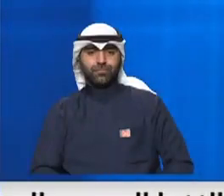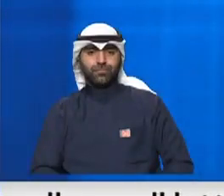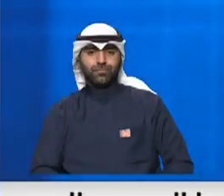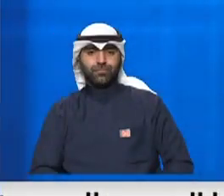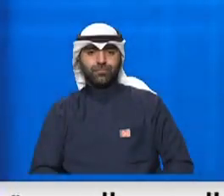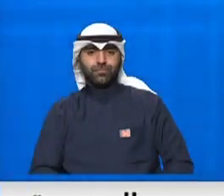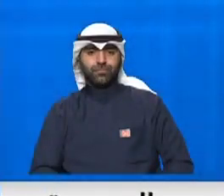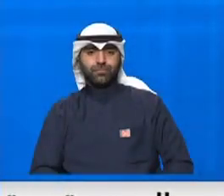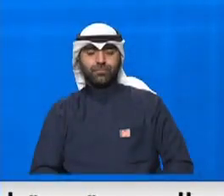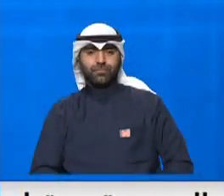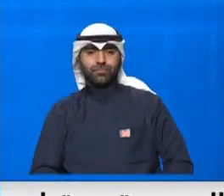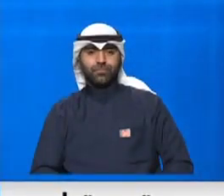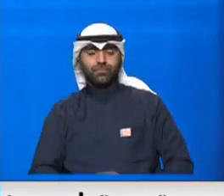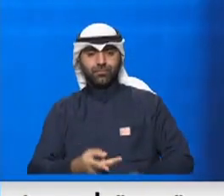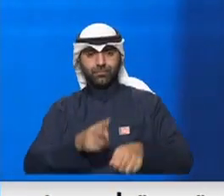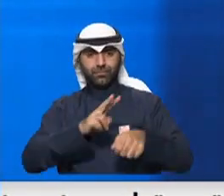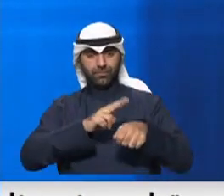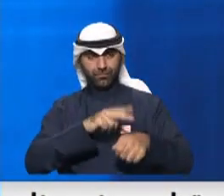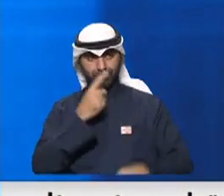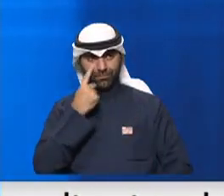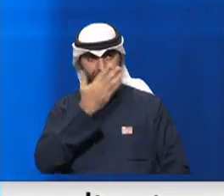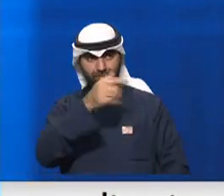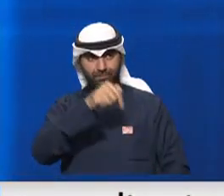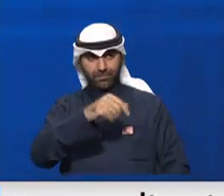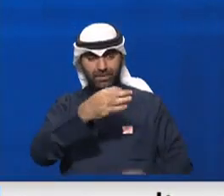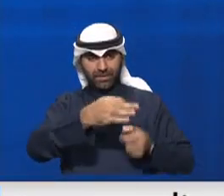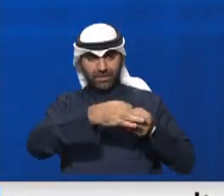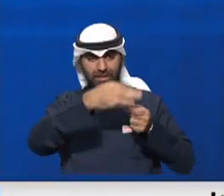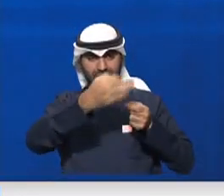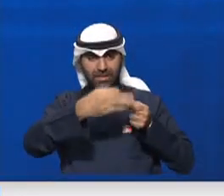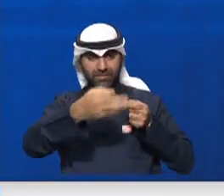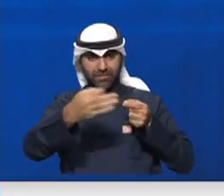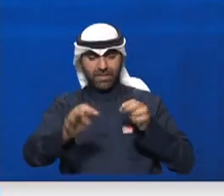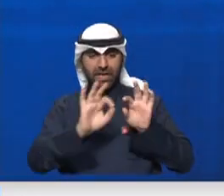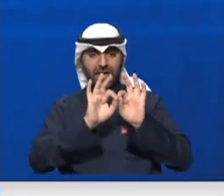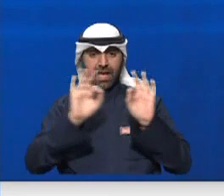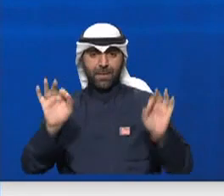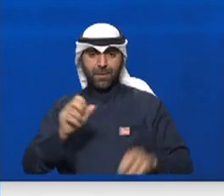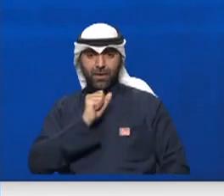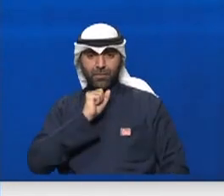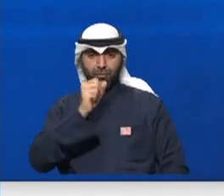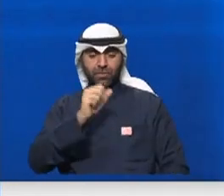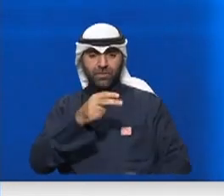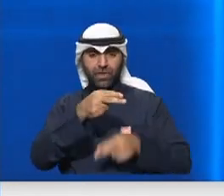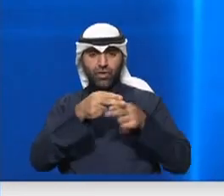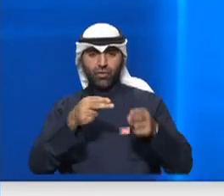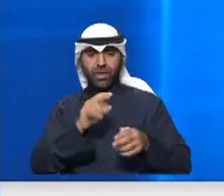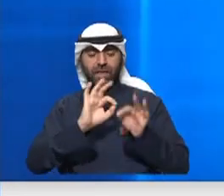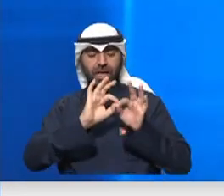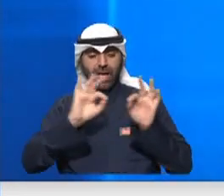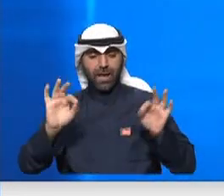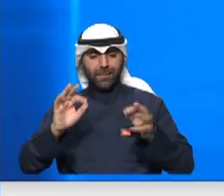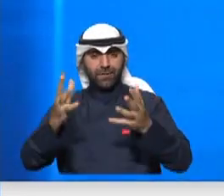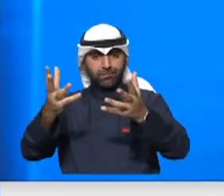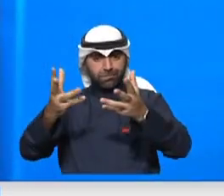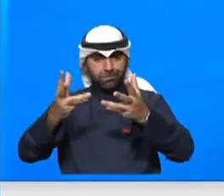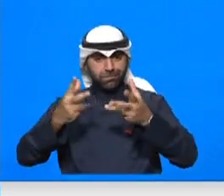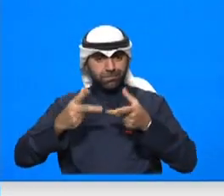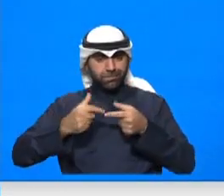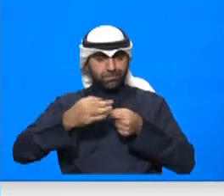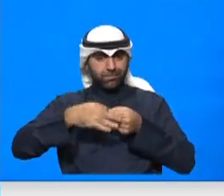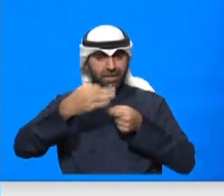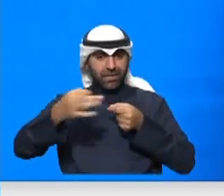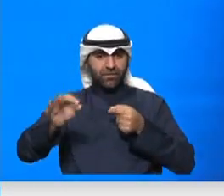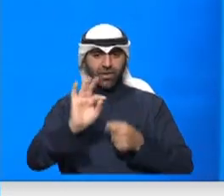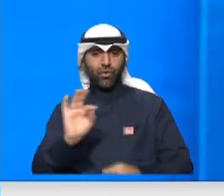أيها السادة، وعودة إلى الزلزال المدمر في تركيا والاطلاع على الوضع في اليوم 13 بعد الزلزال. معنا عبر الهاتف مراسلتنا في اسطنبول